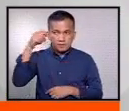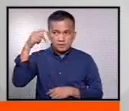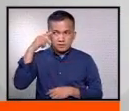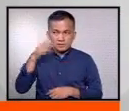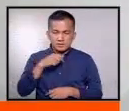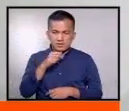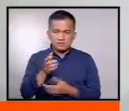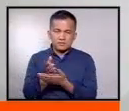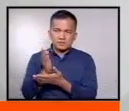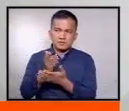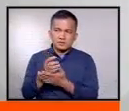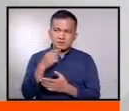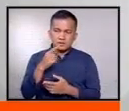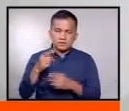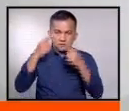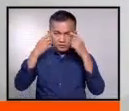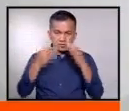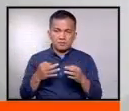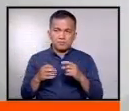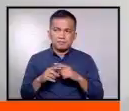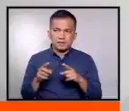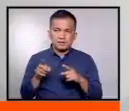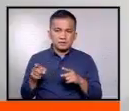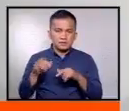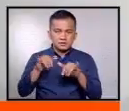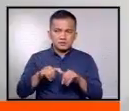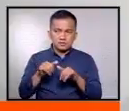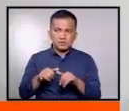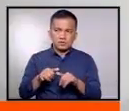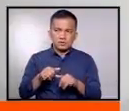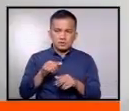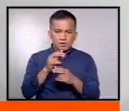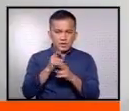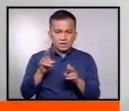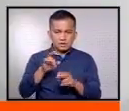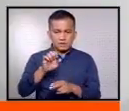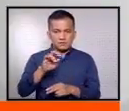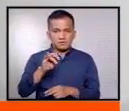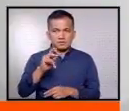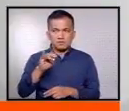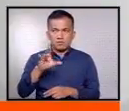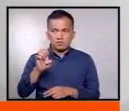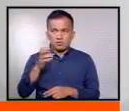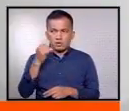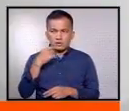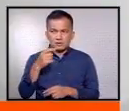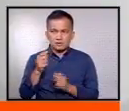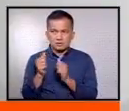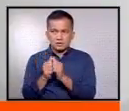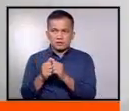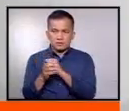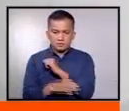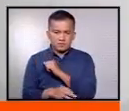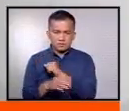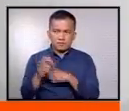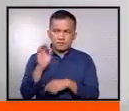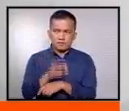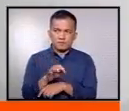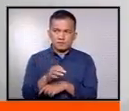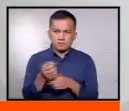nila binabaliwala ang nasabing desisyon. Pero nanatili raw itong unenforceable dahil kailangan may katuwang na foreign force